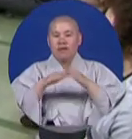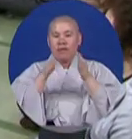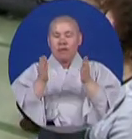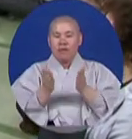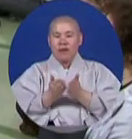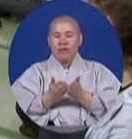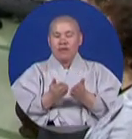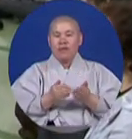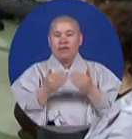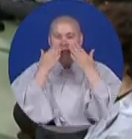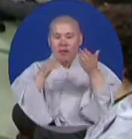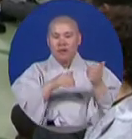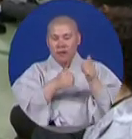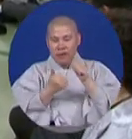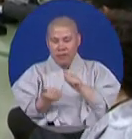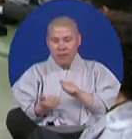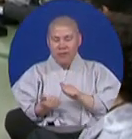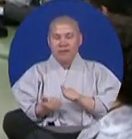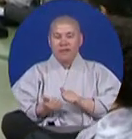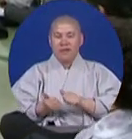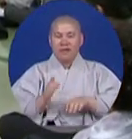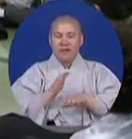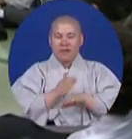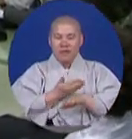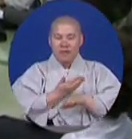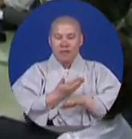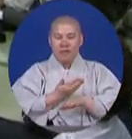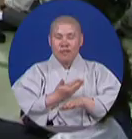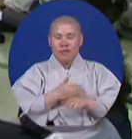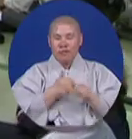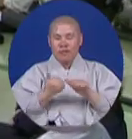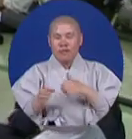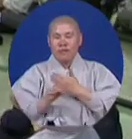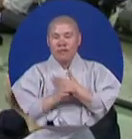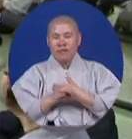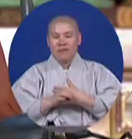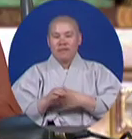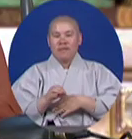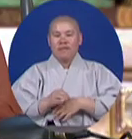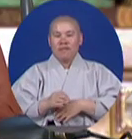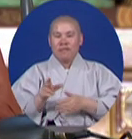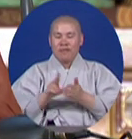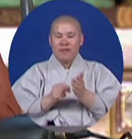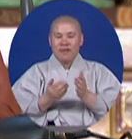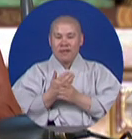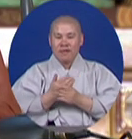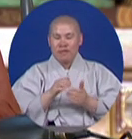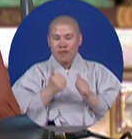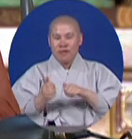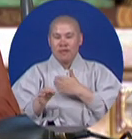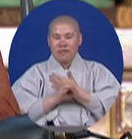마음 찾는 것도 내 마음이고요. 생각하는 것도 내 마음이고. 그래서 깨달음의